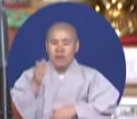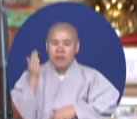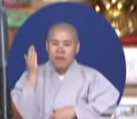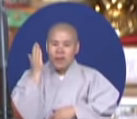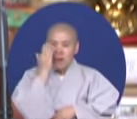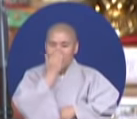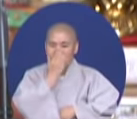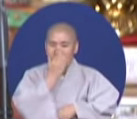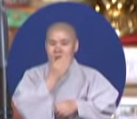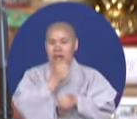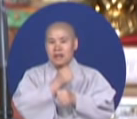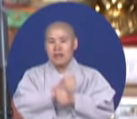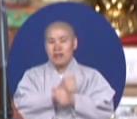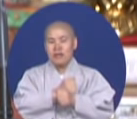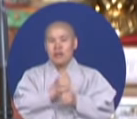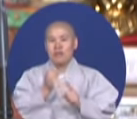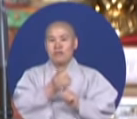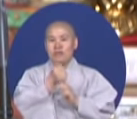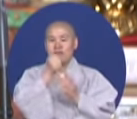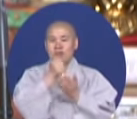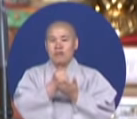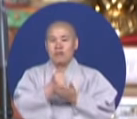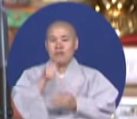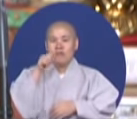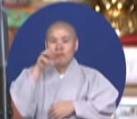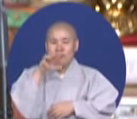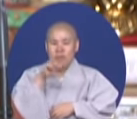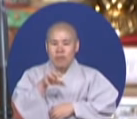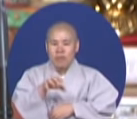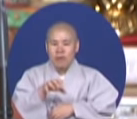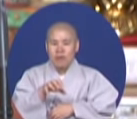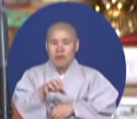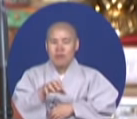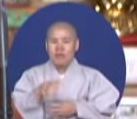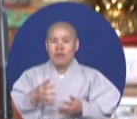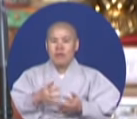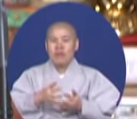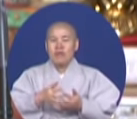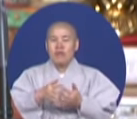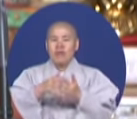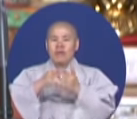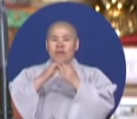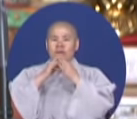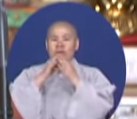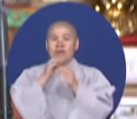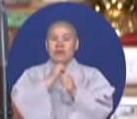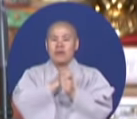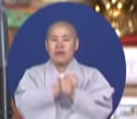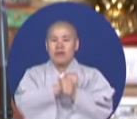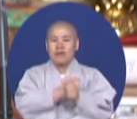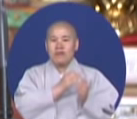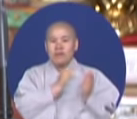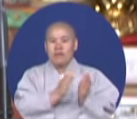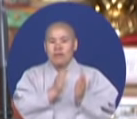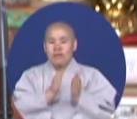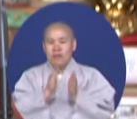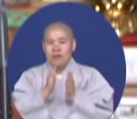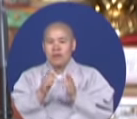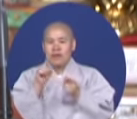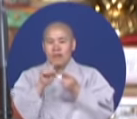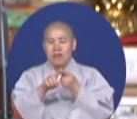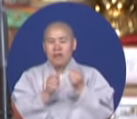청정히 해가지고 부처님 도량으로 더 건설하는 그런 과정을